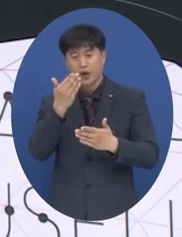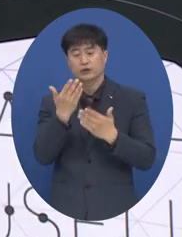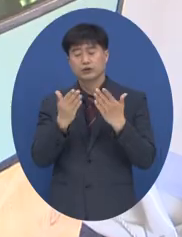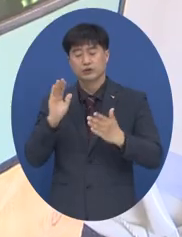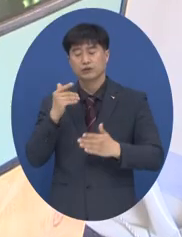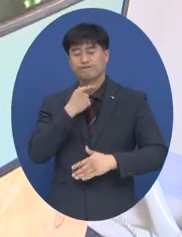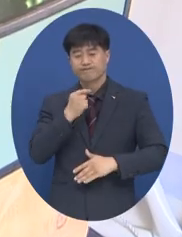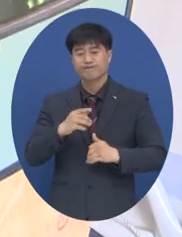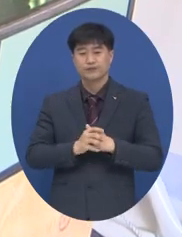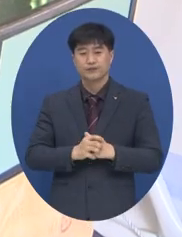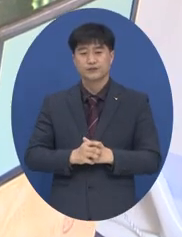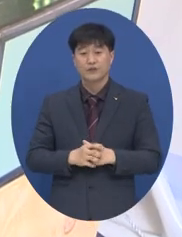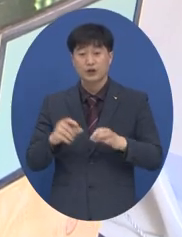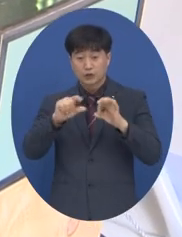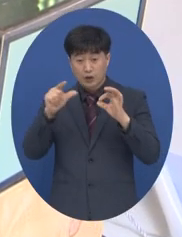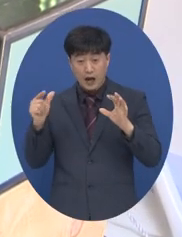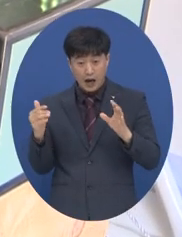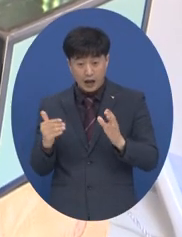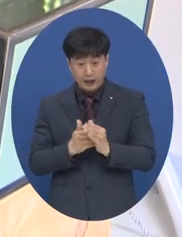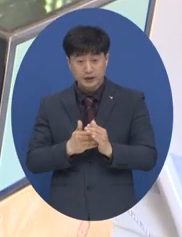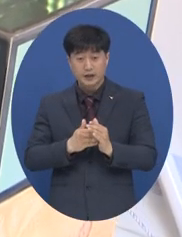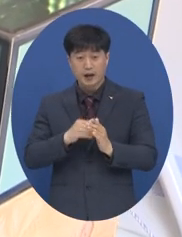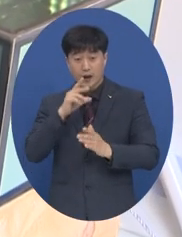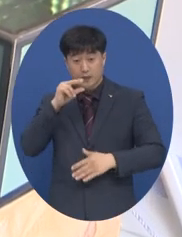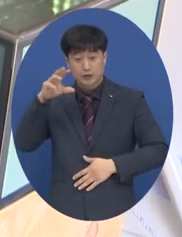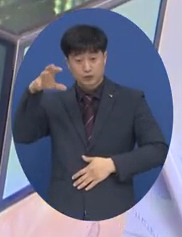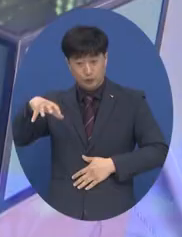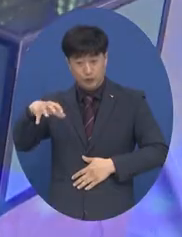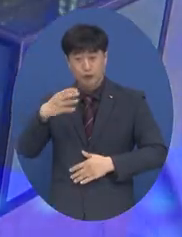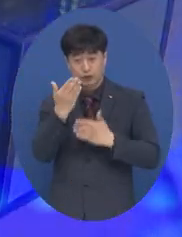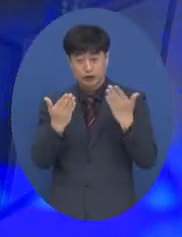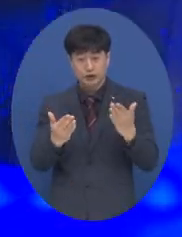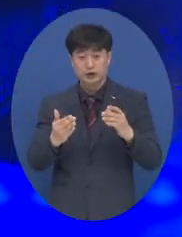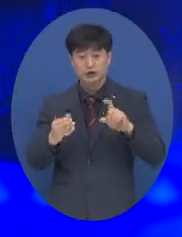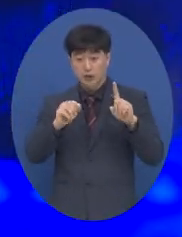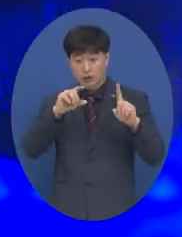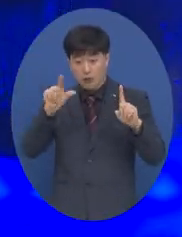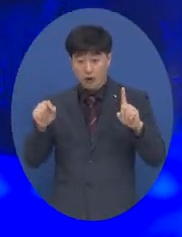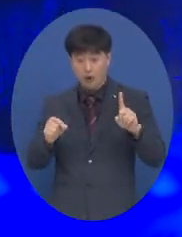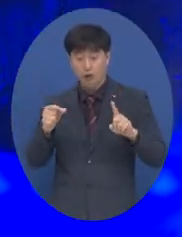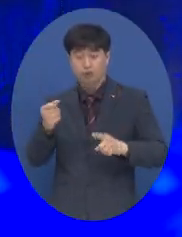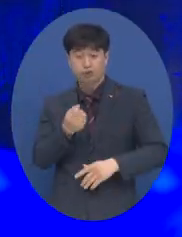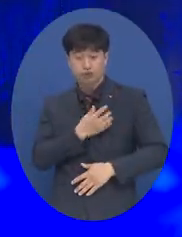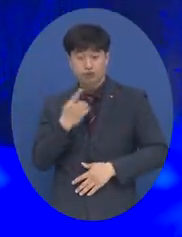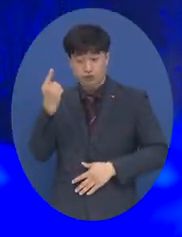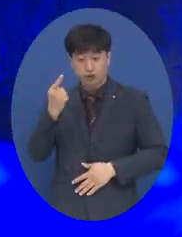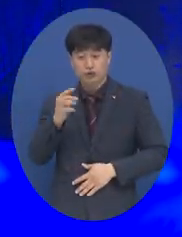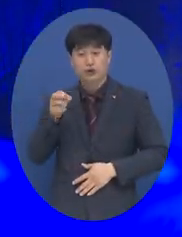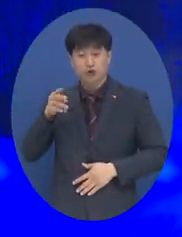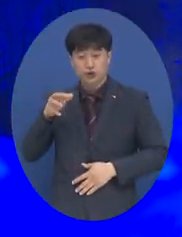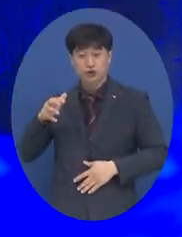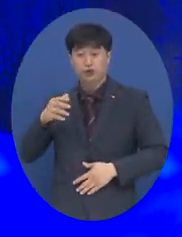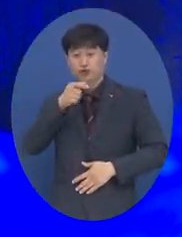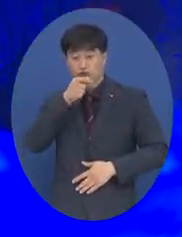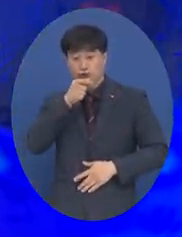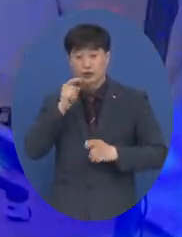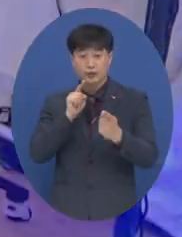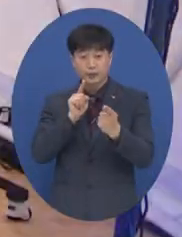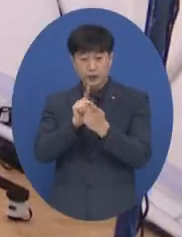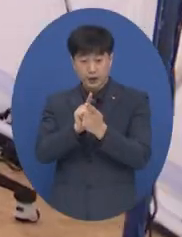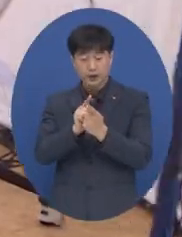좋겠습니다 수월 까지 의 파주 헤이리 마을에서 출시됐고 11월엔 부천과 여천 수원시 역을 차차 갈 예정